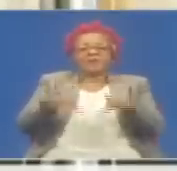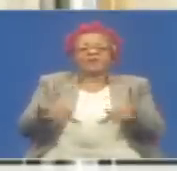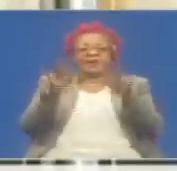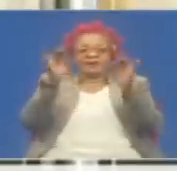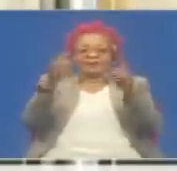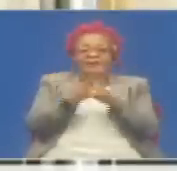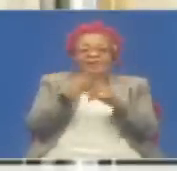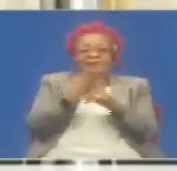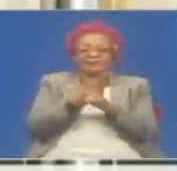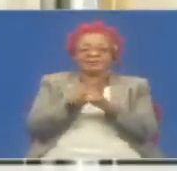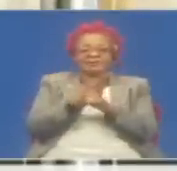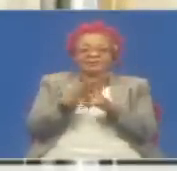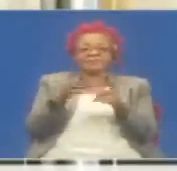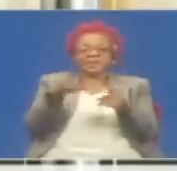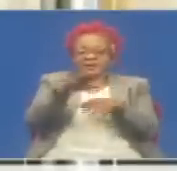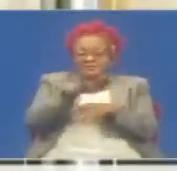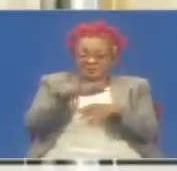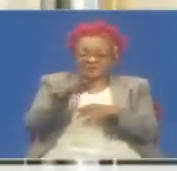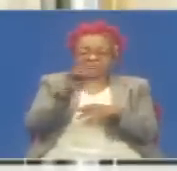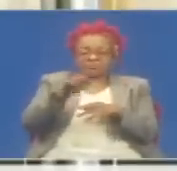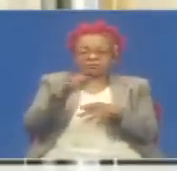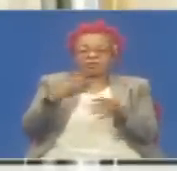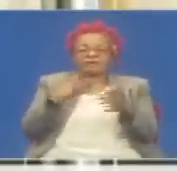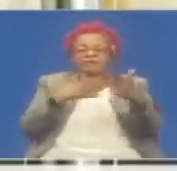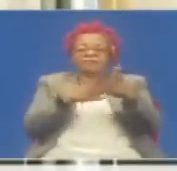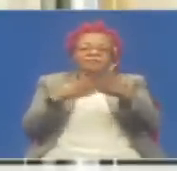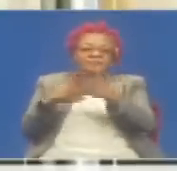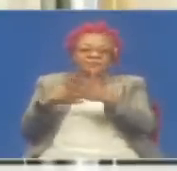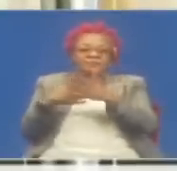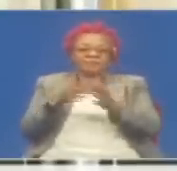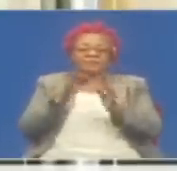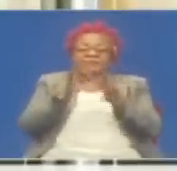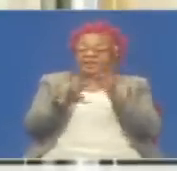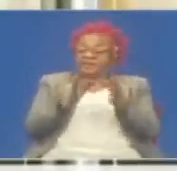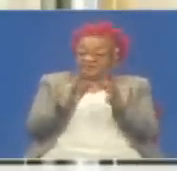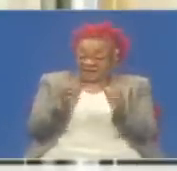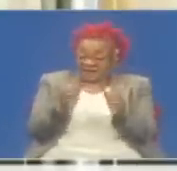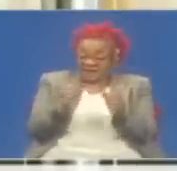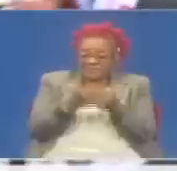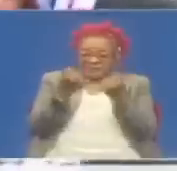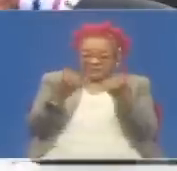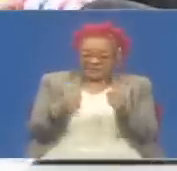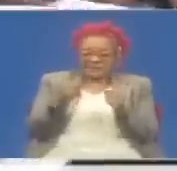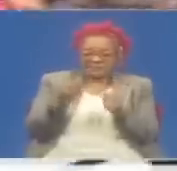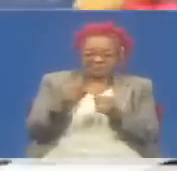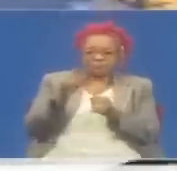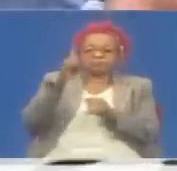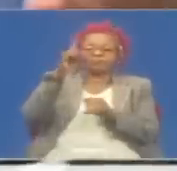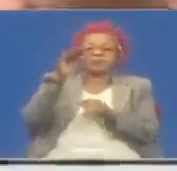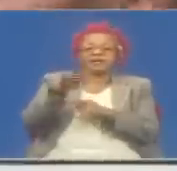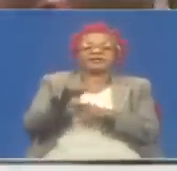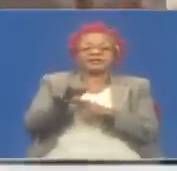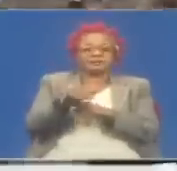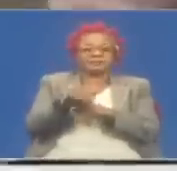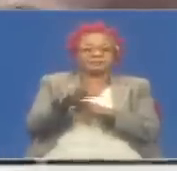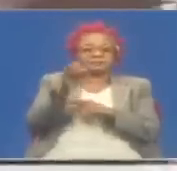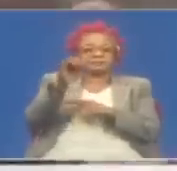various landmines may be placed on his path if at all he raises his head quite early. Sydney